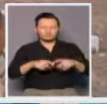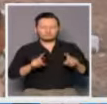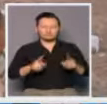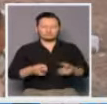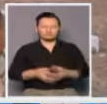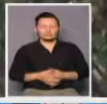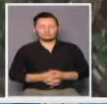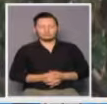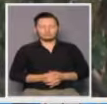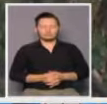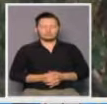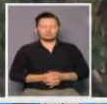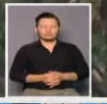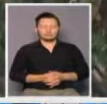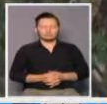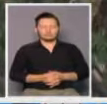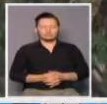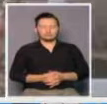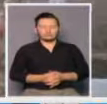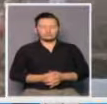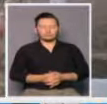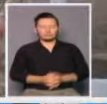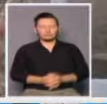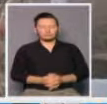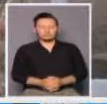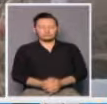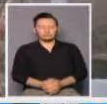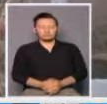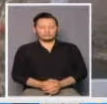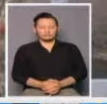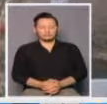поимки. Пограничный наряд, равняйсь, смирно!